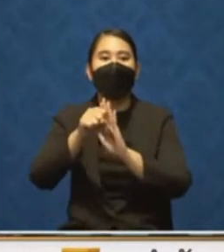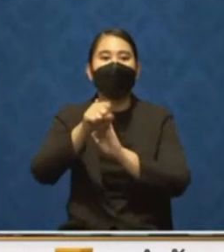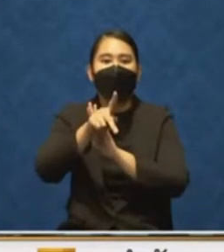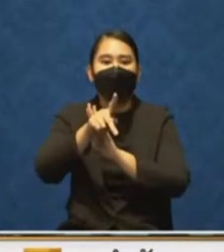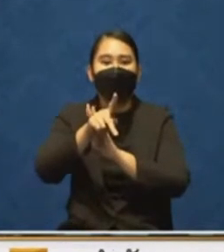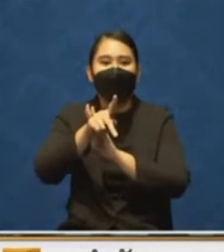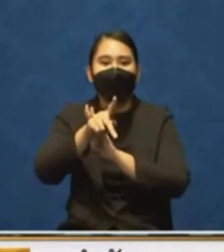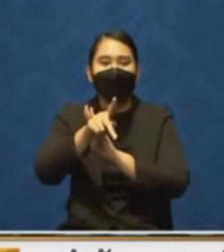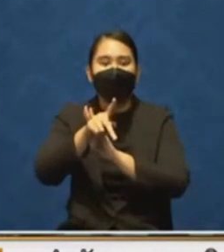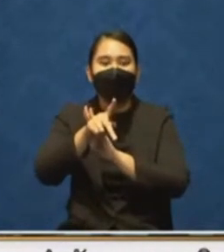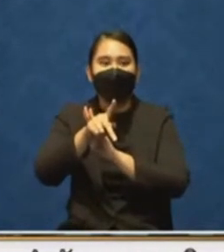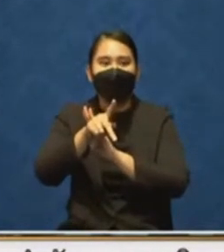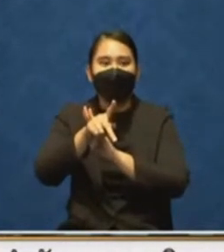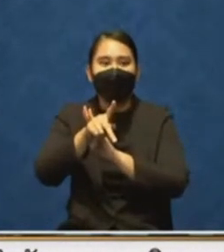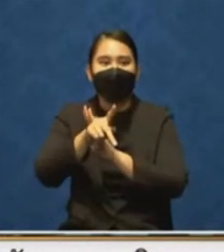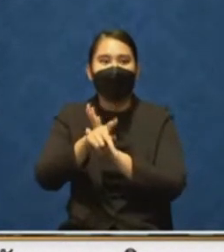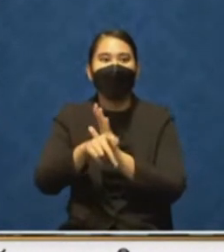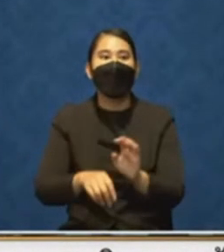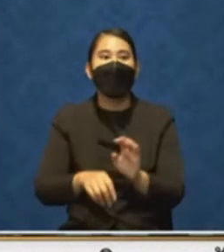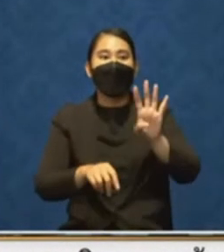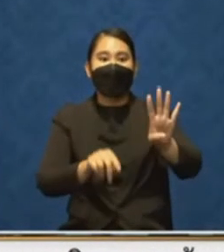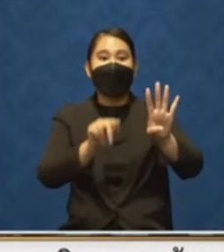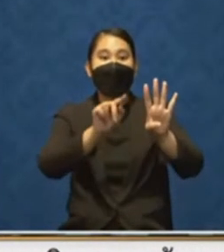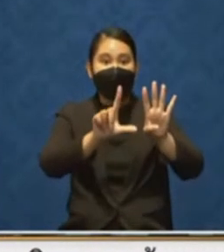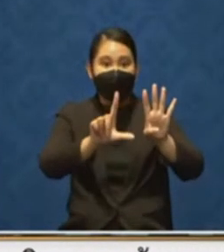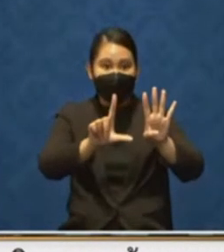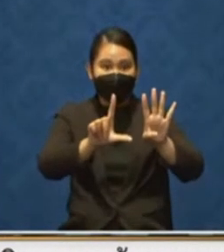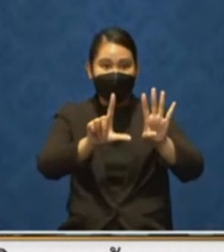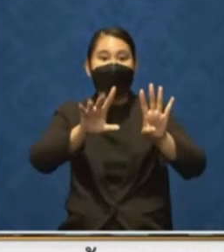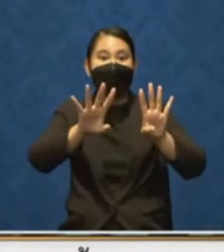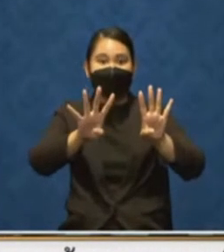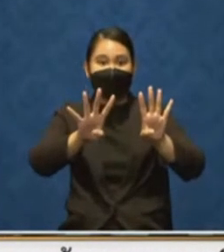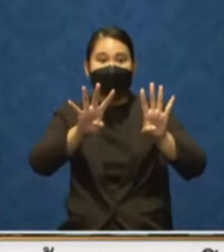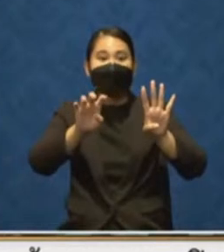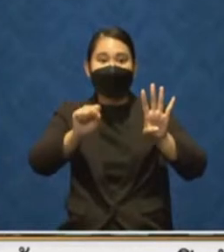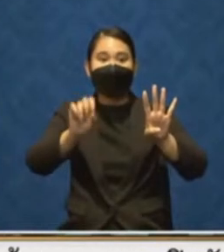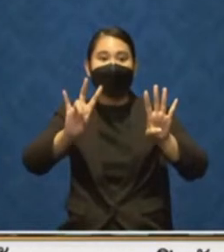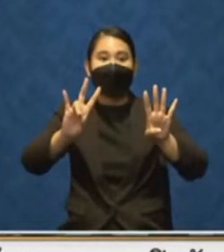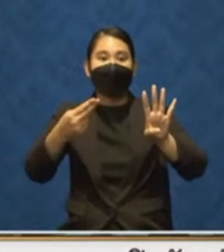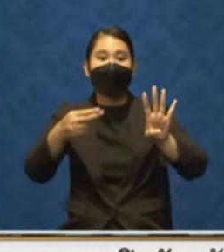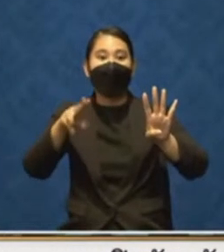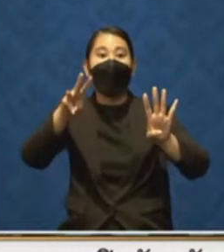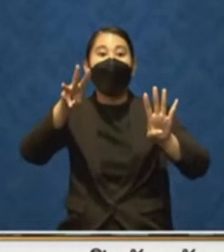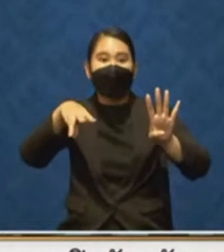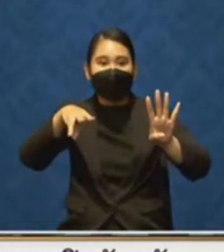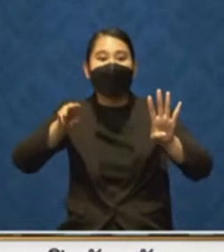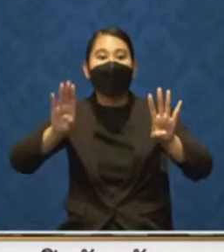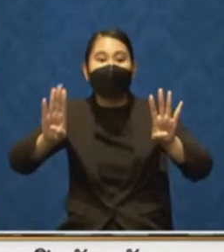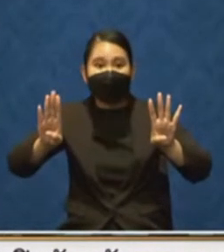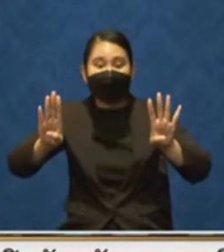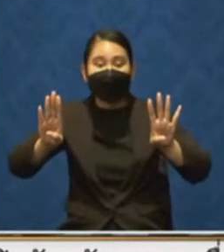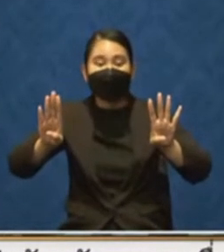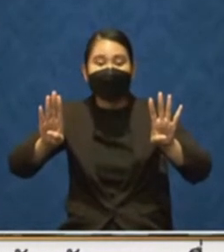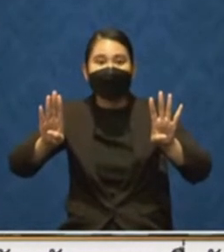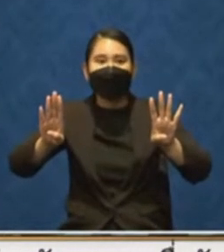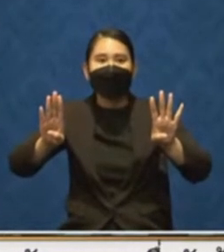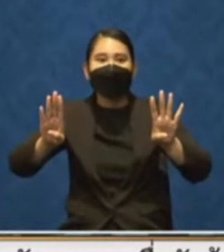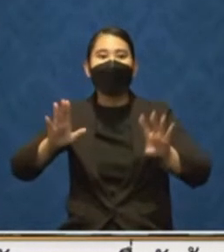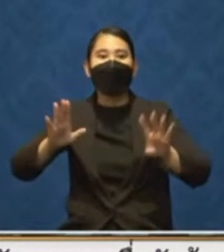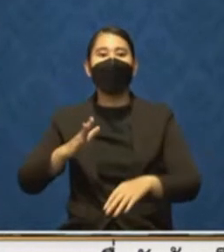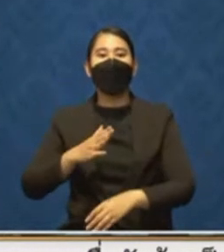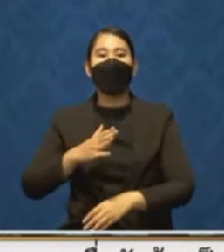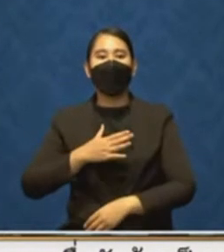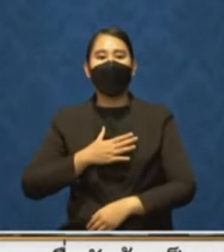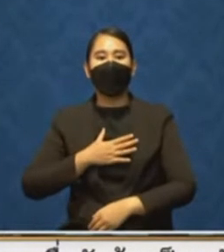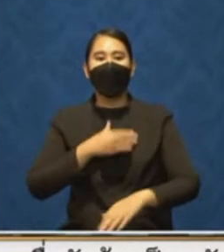ได้ไป 4ล้านสี่แสนเจ็ดหมื่น6,000กว่าบาทผมไม่โทษถ้าแรม